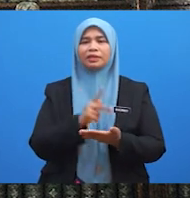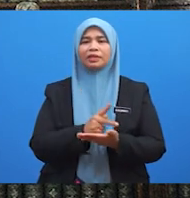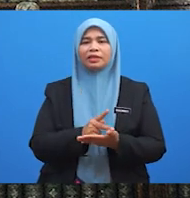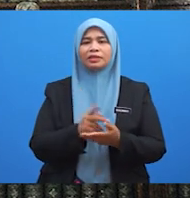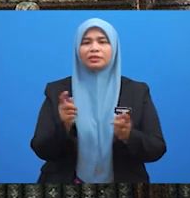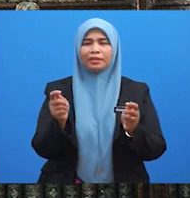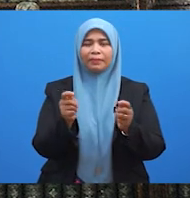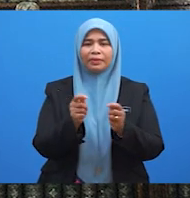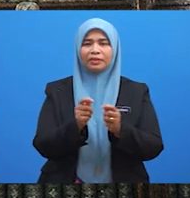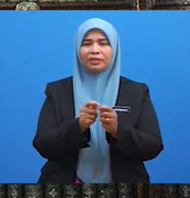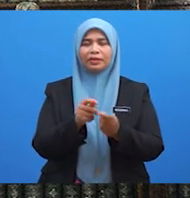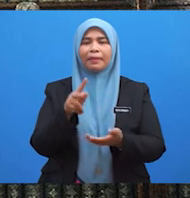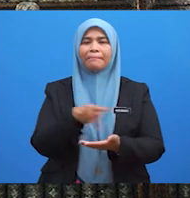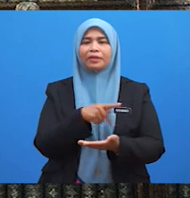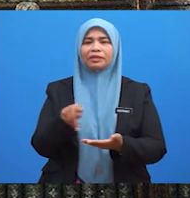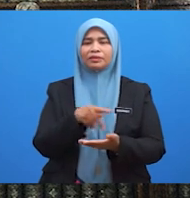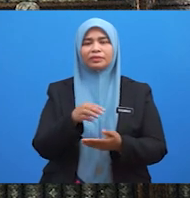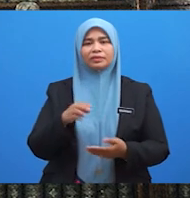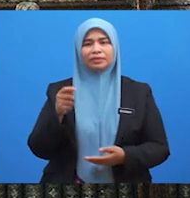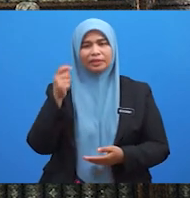seperti pantun tersebut.